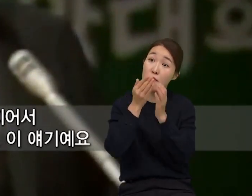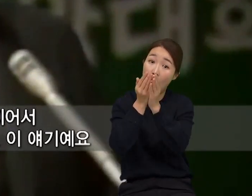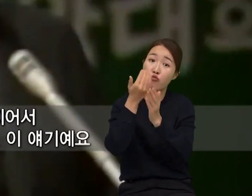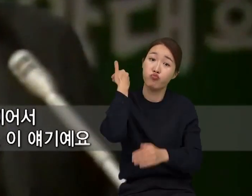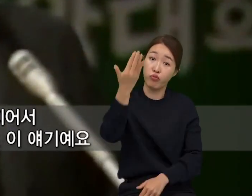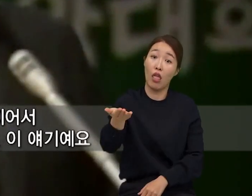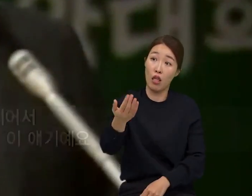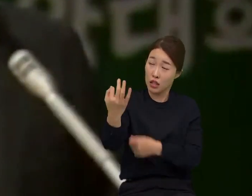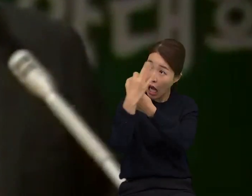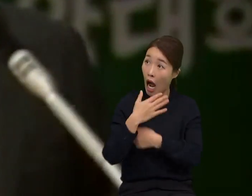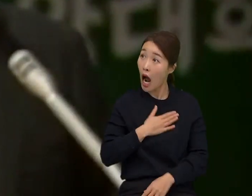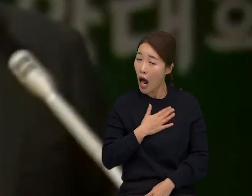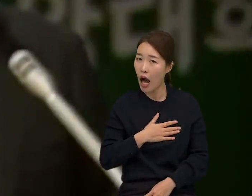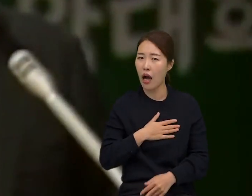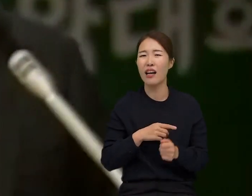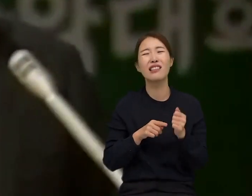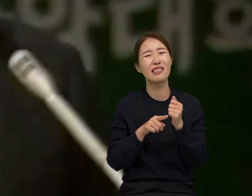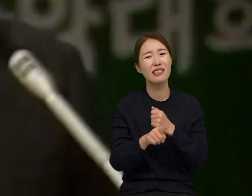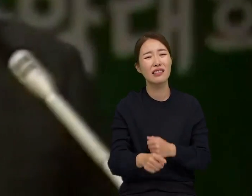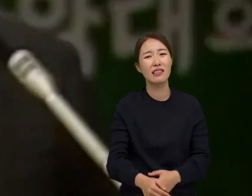이런 얘기죠.